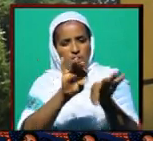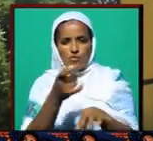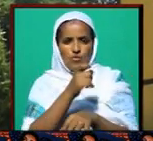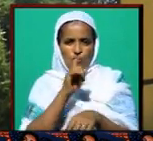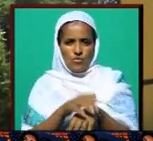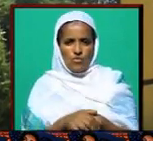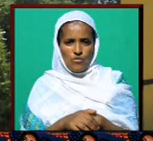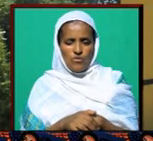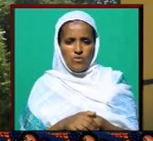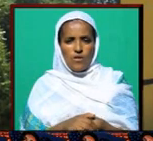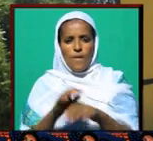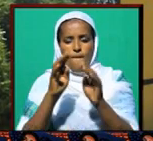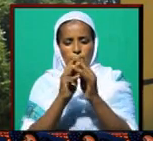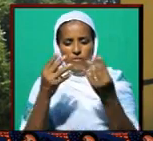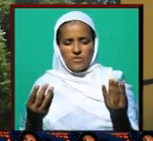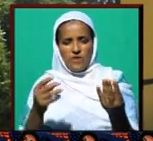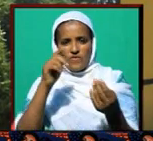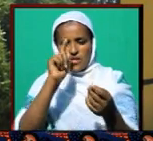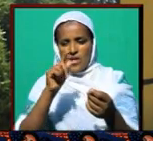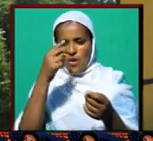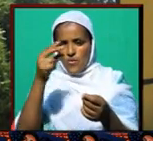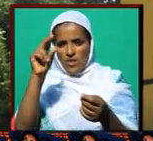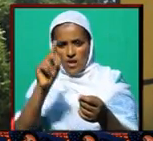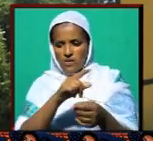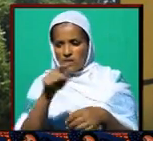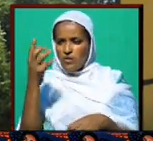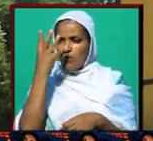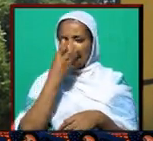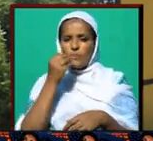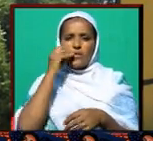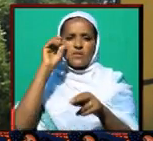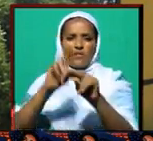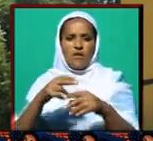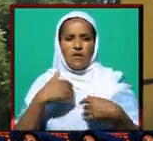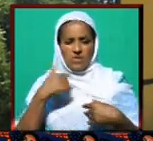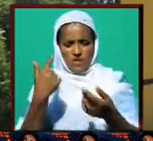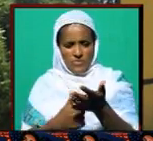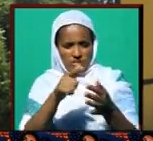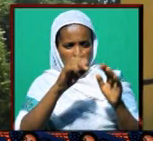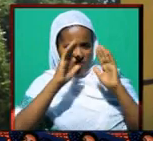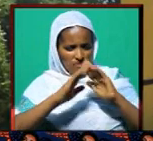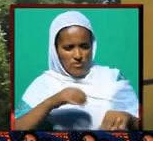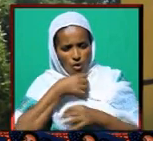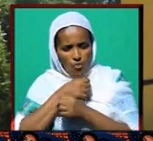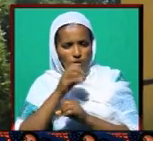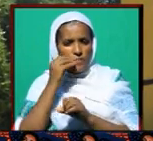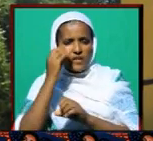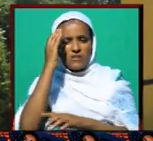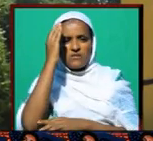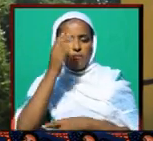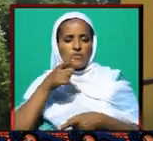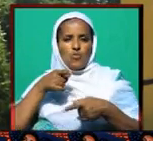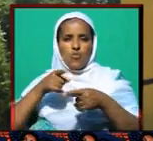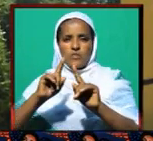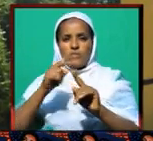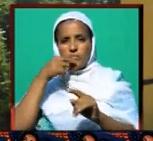ነህምያ የታደሰው ቤተ መቅደስ አስፈላጊ ሆኖ ነው። በመጽሐፈ ነህምያም እኮ እናንተ በአማረ በተዋበ ቤታችሁ ተቀምጣችሁ